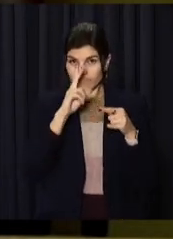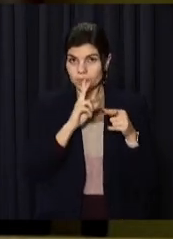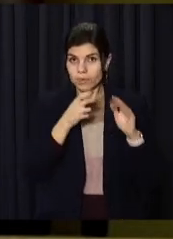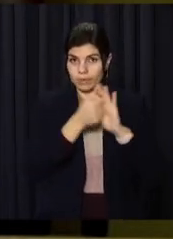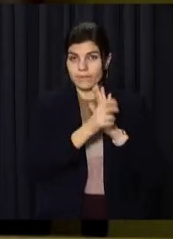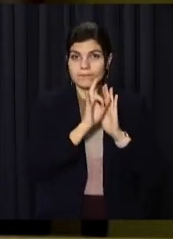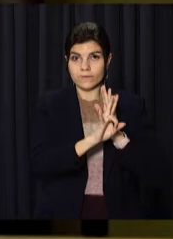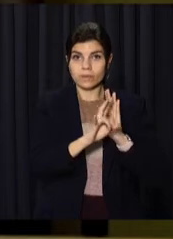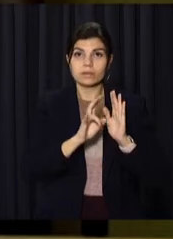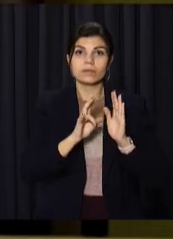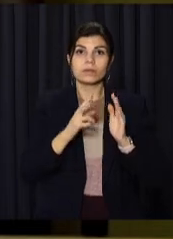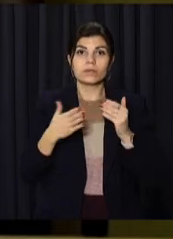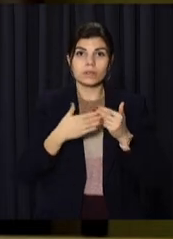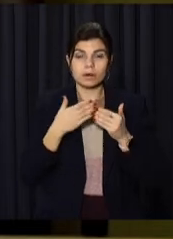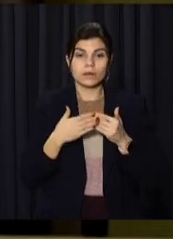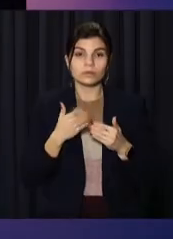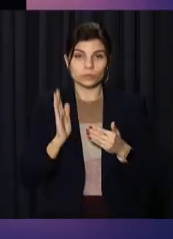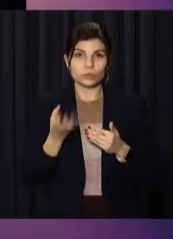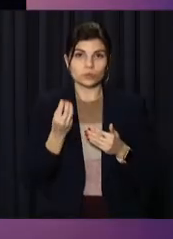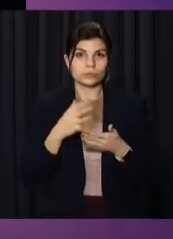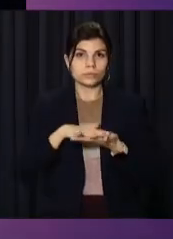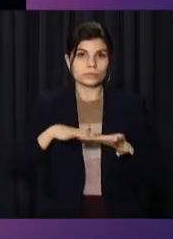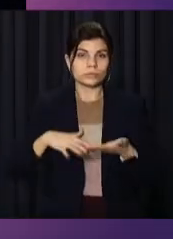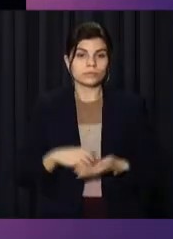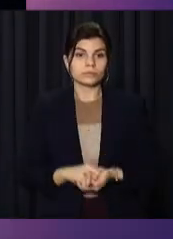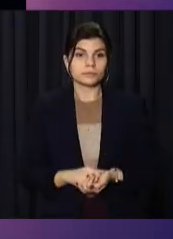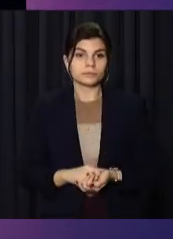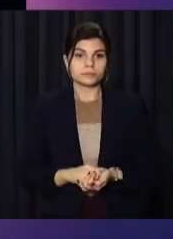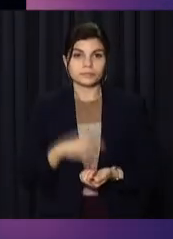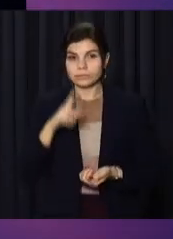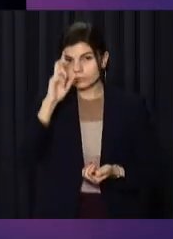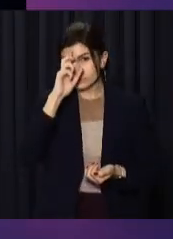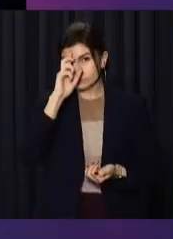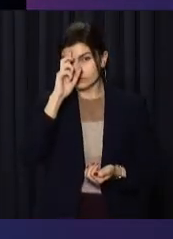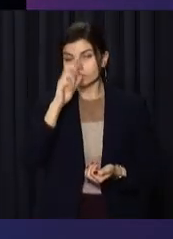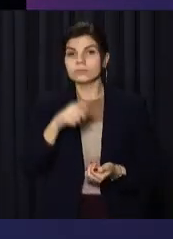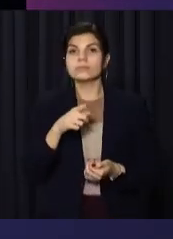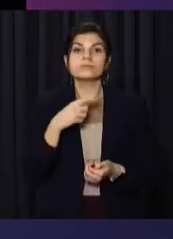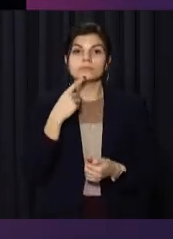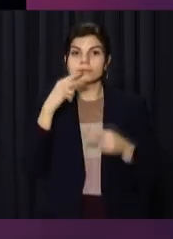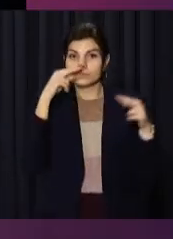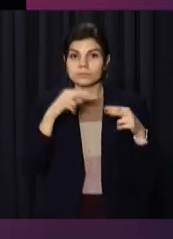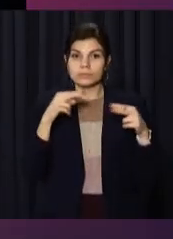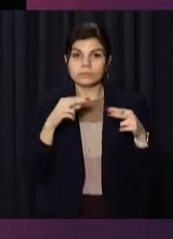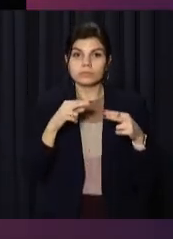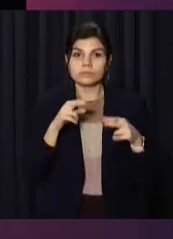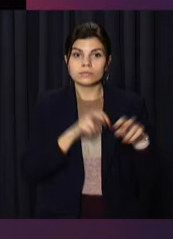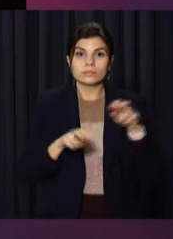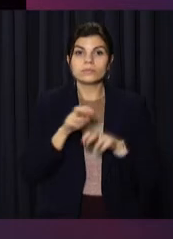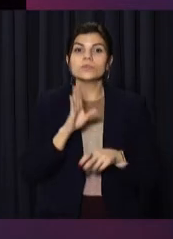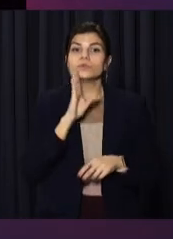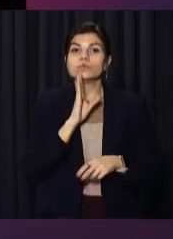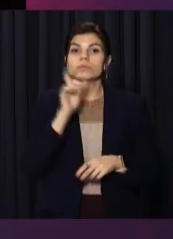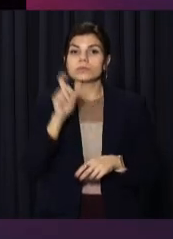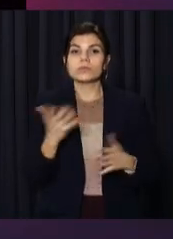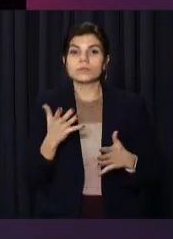Дніпровської установи виконання покарань номер 4. Тим часом Державне бюро розслідувань шукає свідків трагедії. Зокрема,